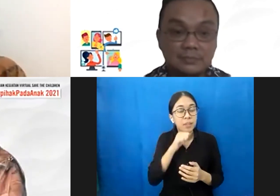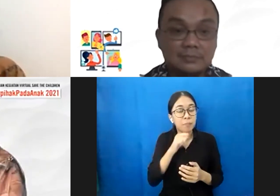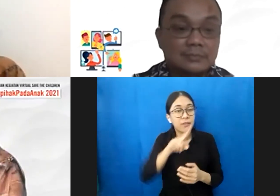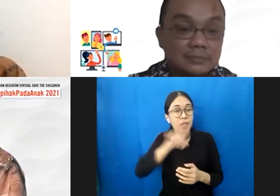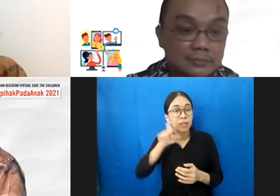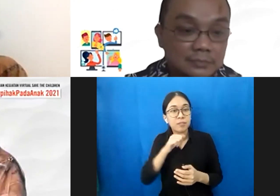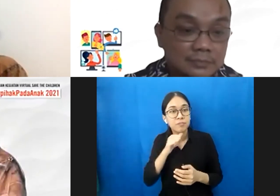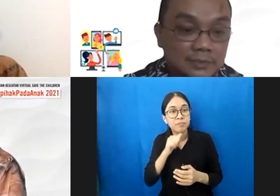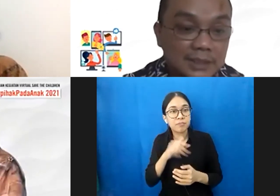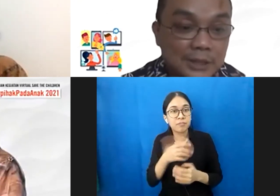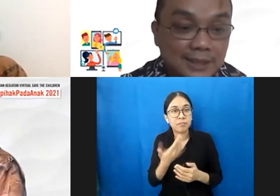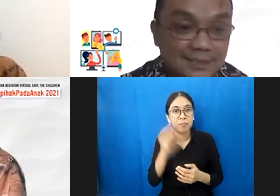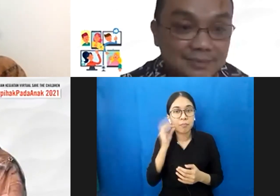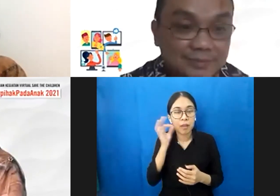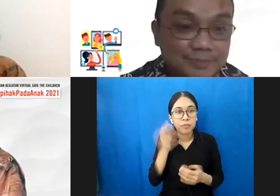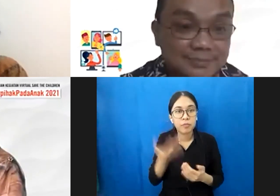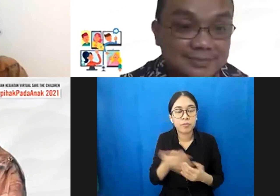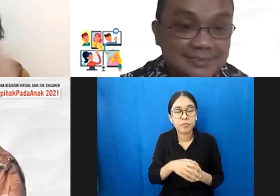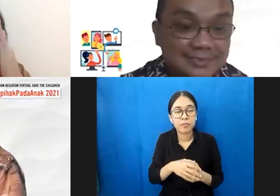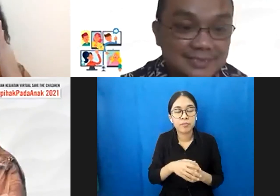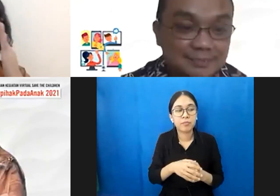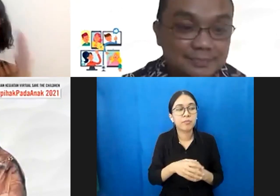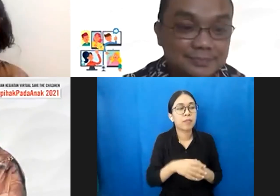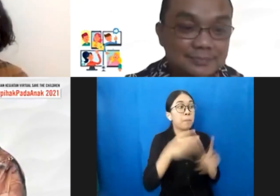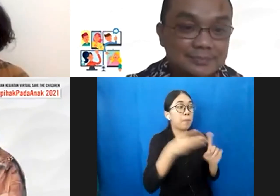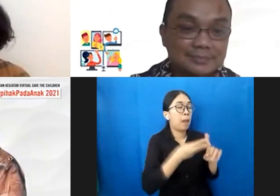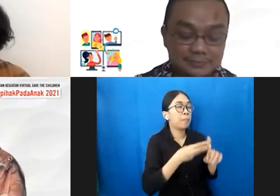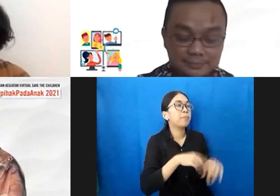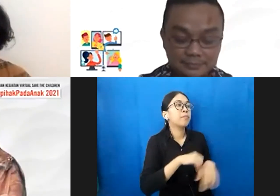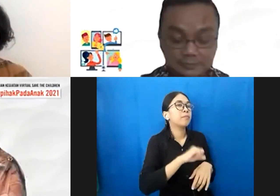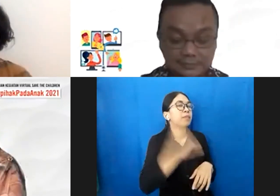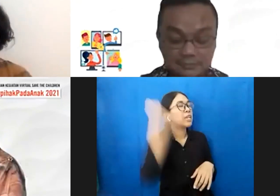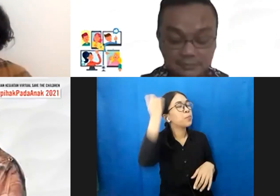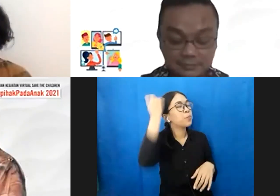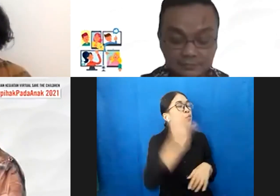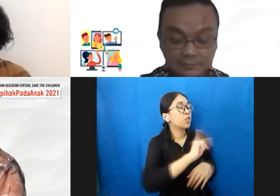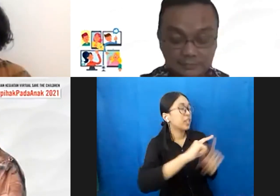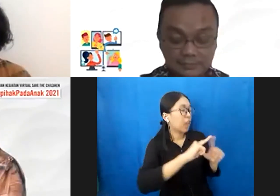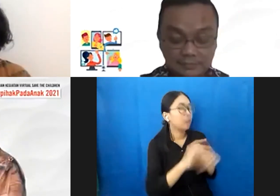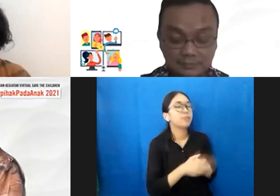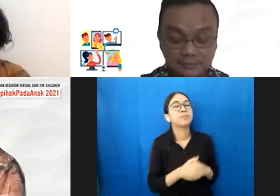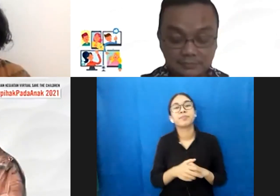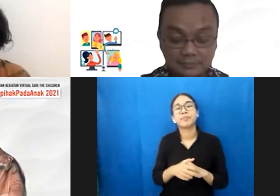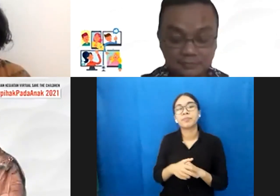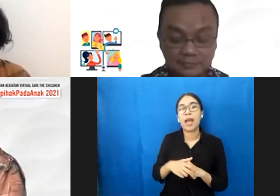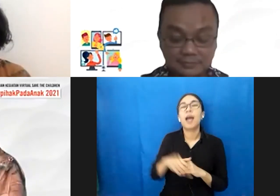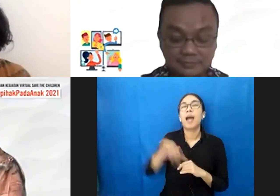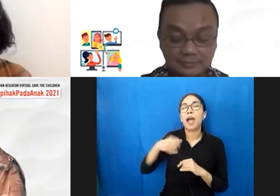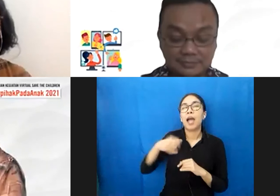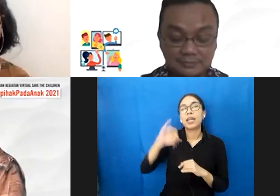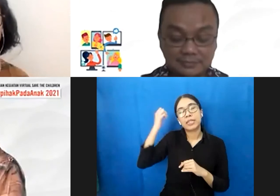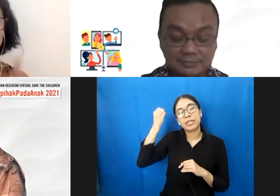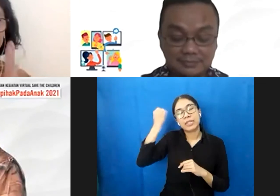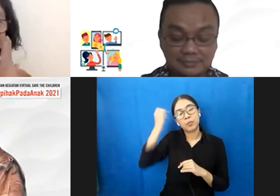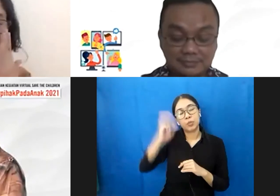Maaf, dengan Ibu Ria. Ibu Ria. Jadi mungkin kita perlu ini Bu, saya mengajak Ibu untuk mungkin merubah